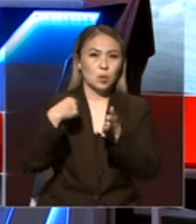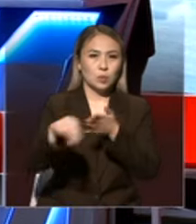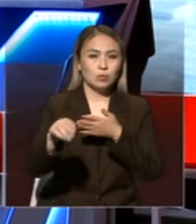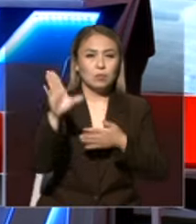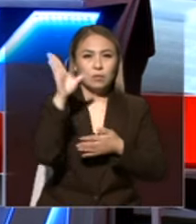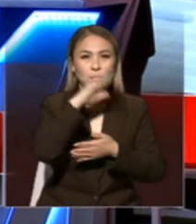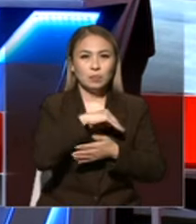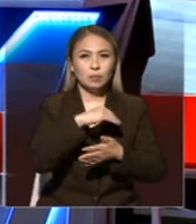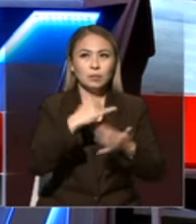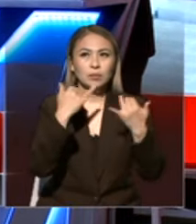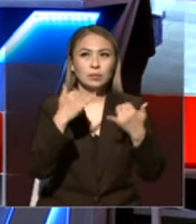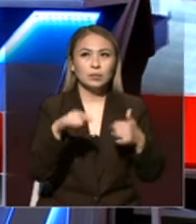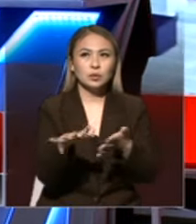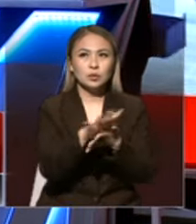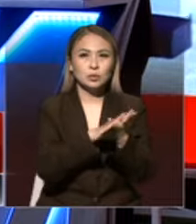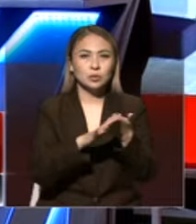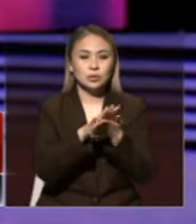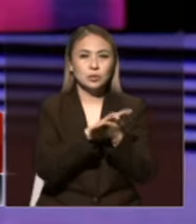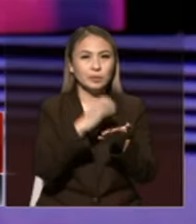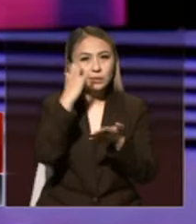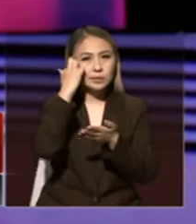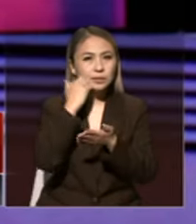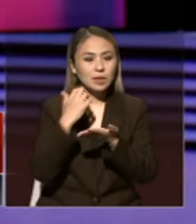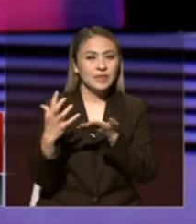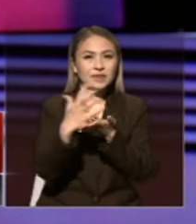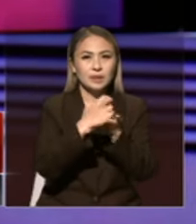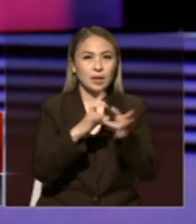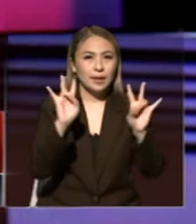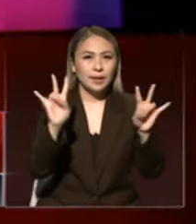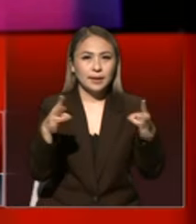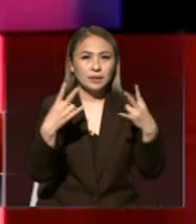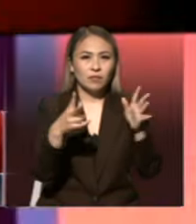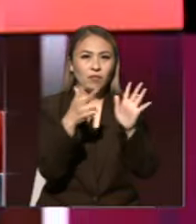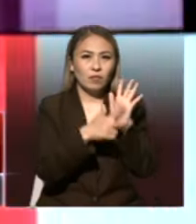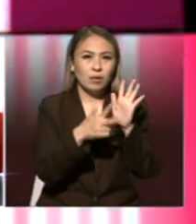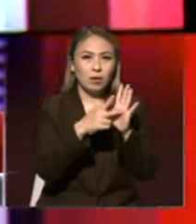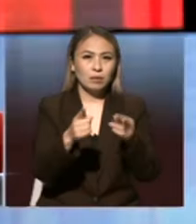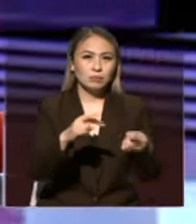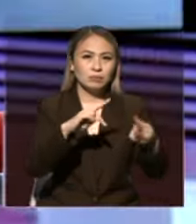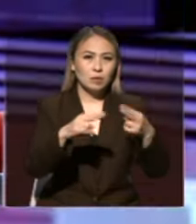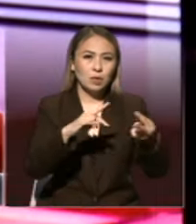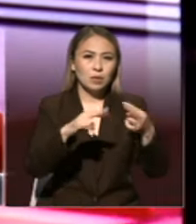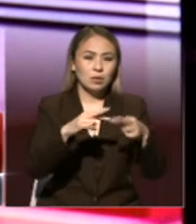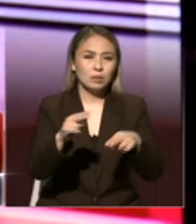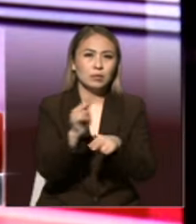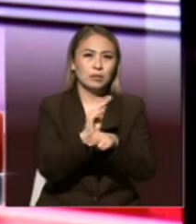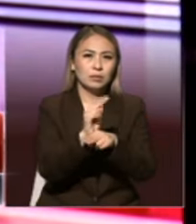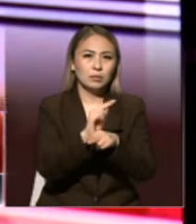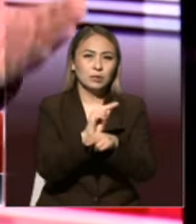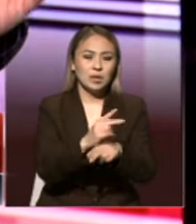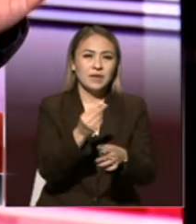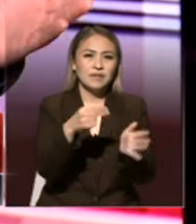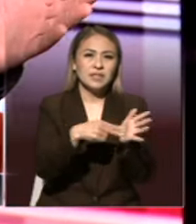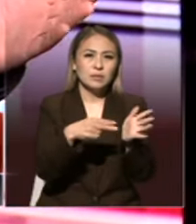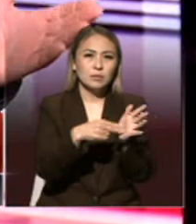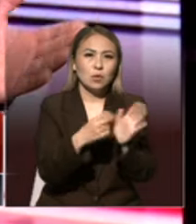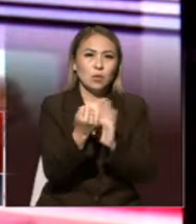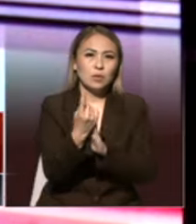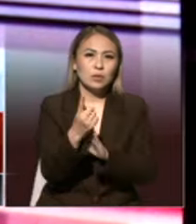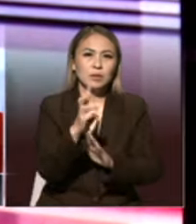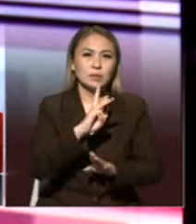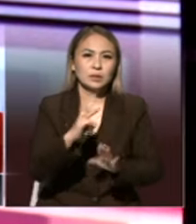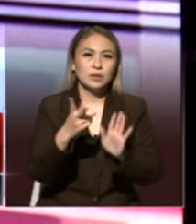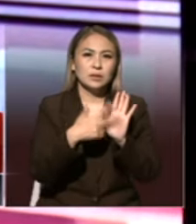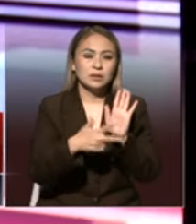элементарный. Мысалы, оған ешқандай өтел керек жоқ. 80-ші жылғы шықса да әлі бір жерін ауыстырып жүргізіп келатырық мысалы. И себестоимостын аяқта 11 миллион